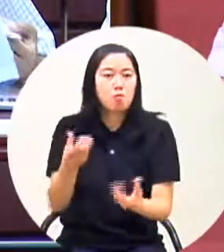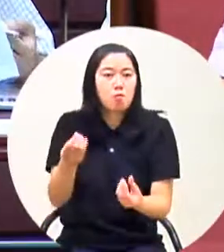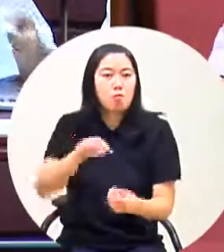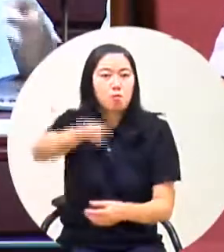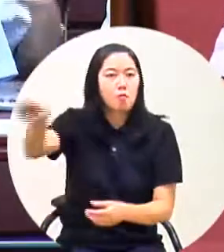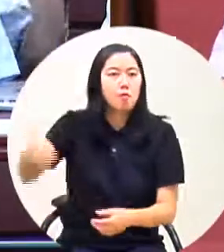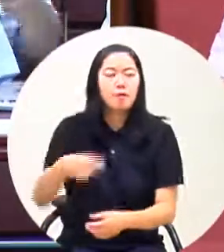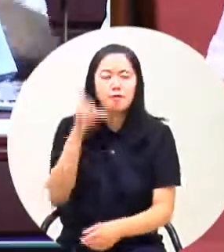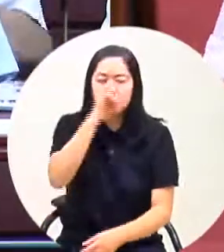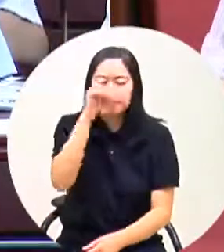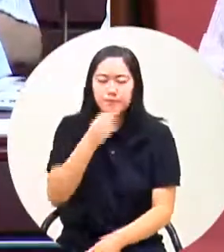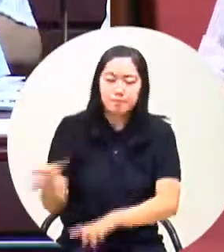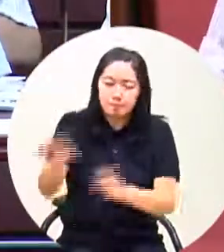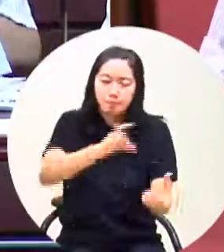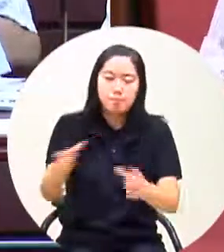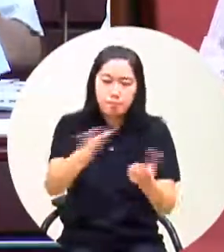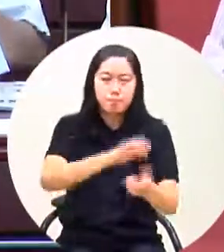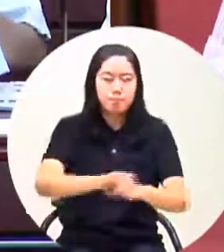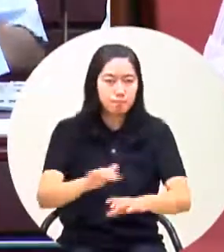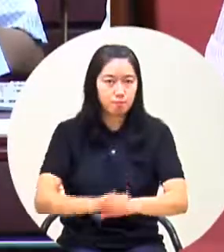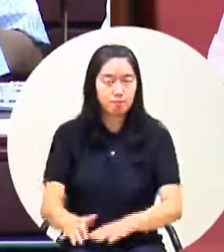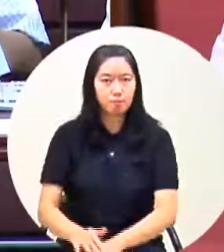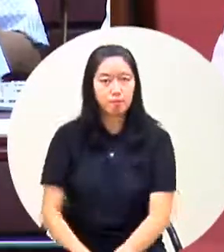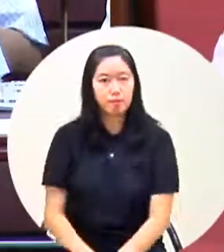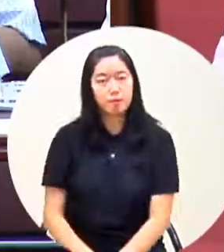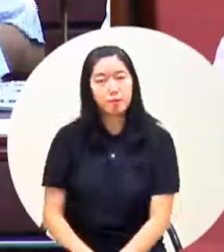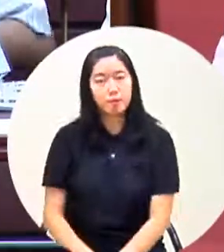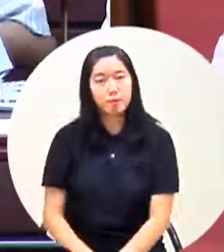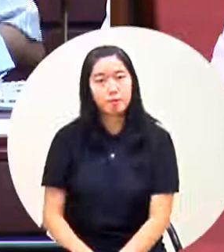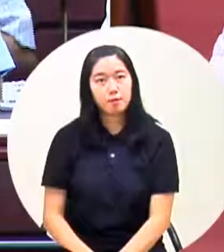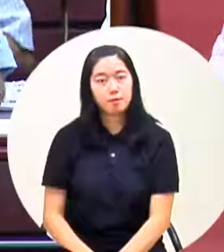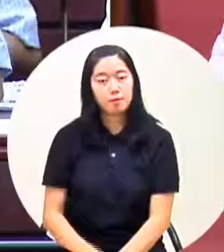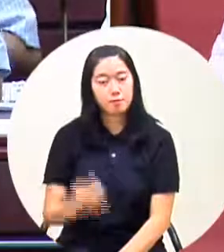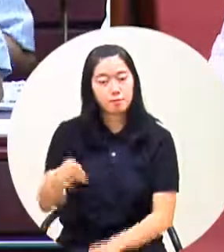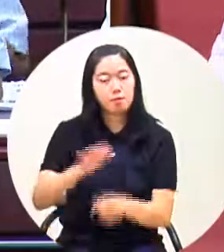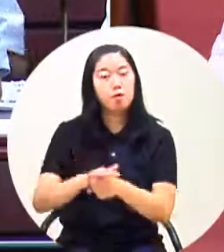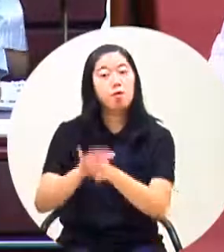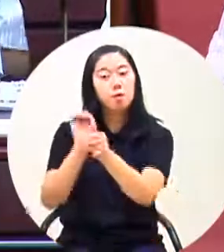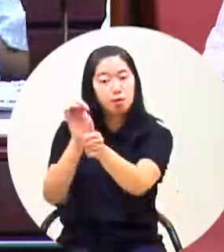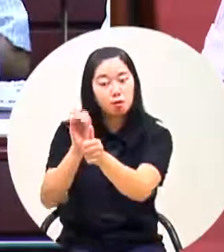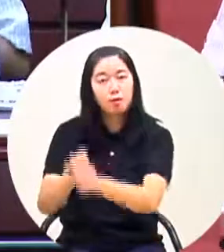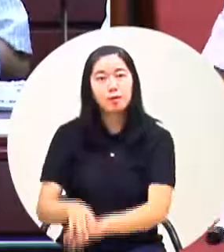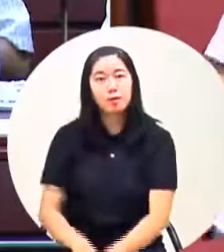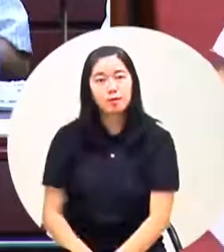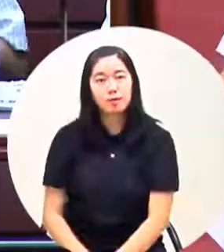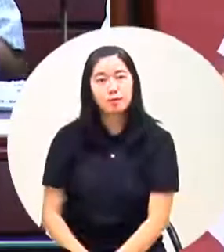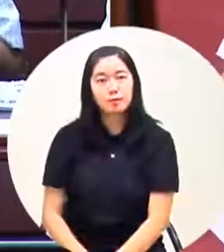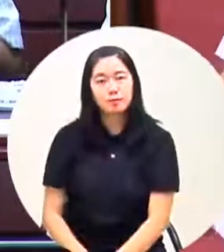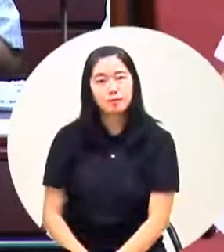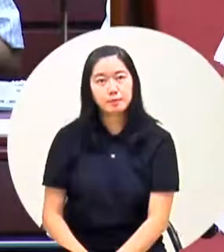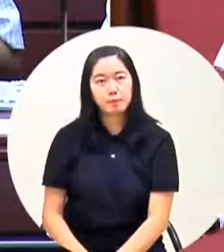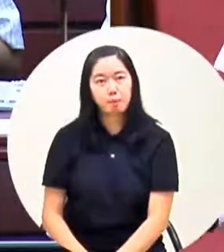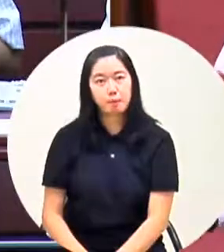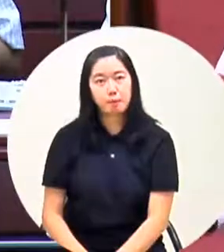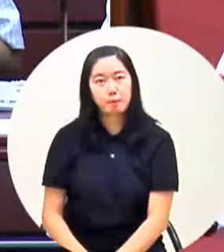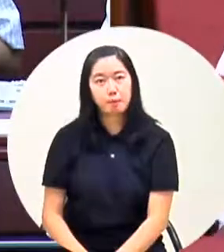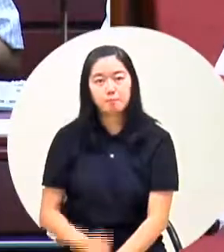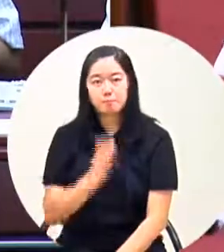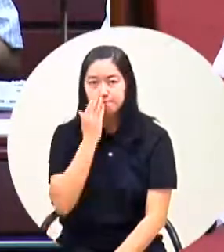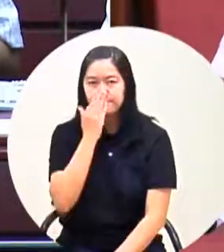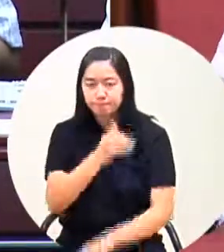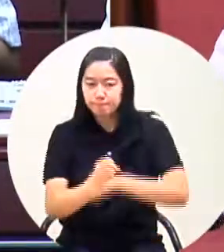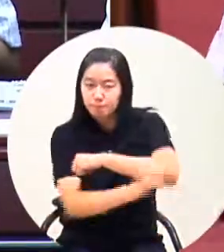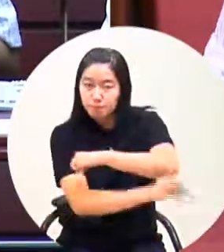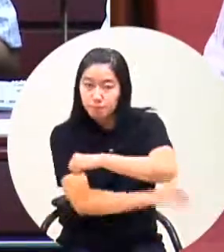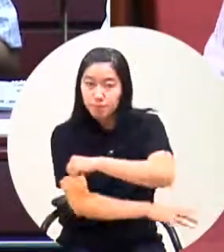啊。 我 对不对？ 我是加个议员，搁补充报告一下吼，有关其实偷牌，也是